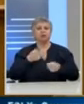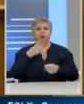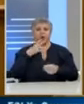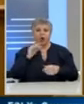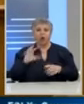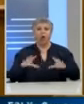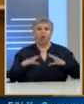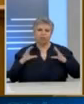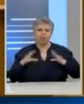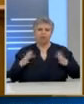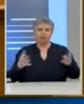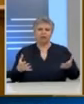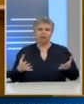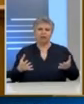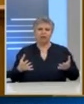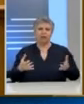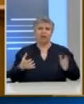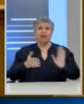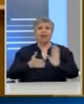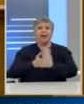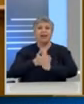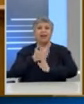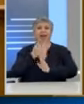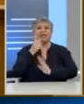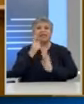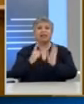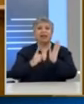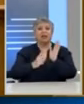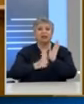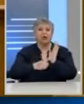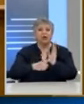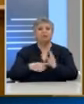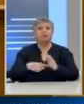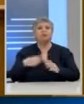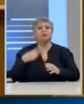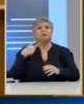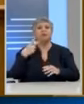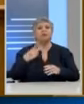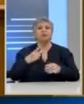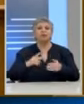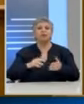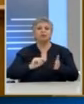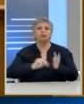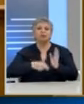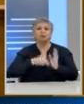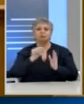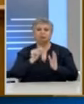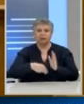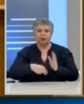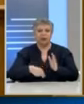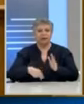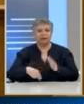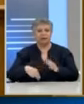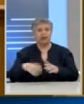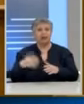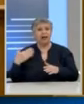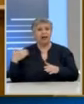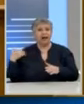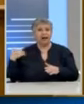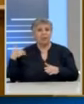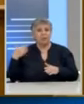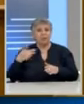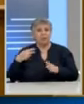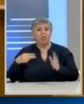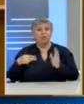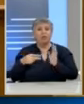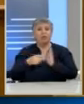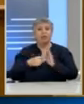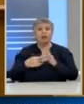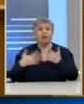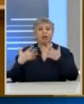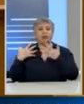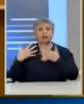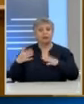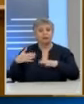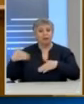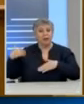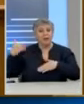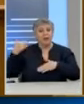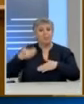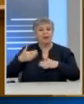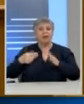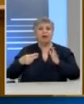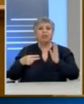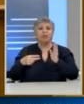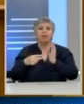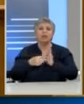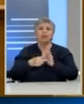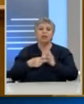11 νόμοι και 2 πράξεις του Υπουργικού Συμβουλίου πέρασαν από τις κυβερνήσεις σας από το 2010 έως το 2014